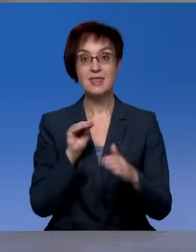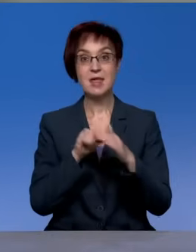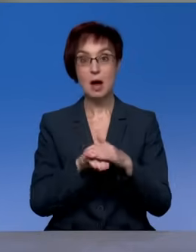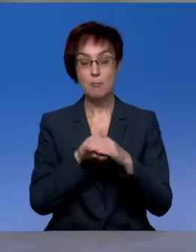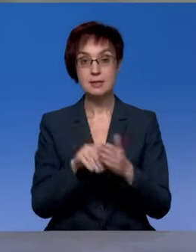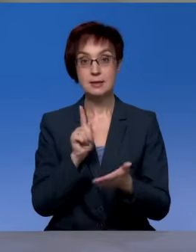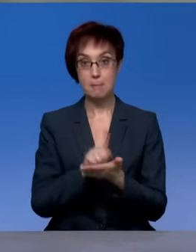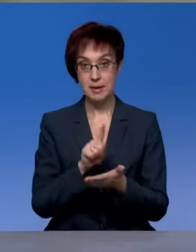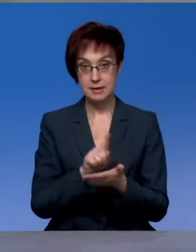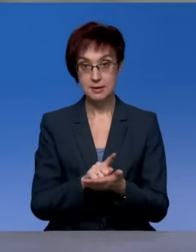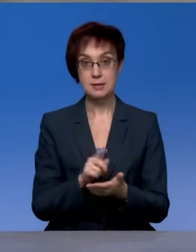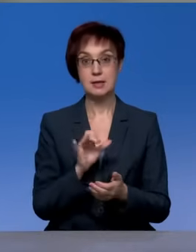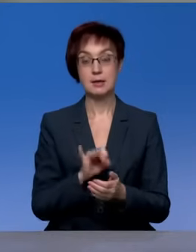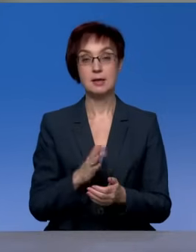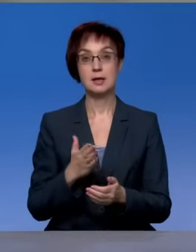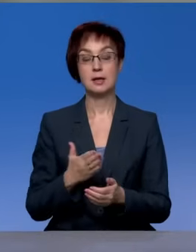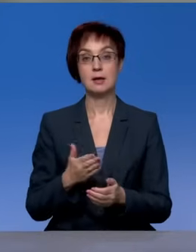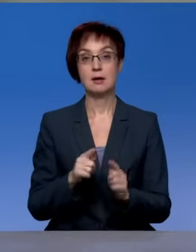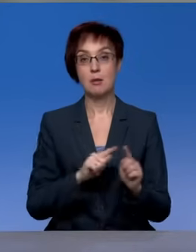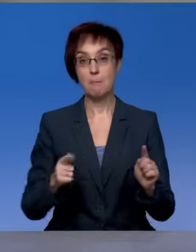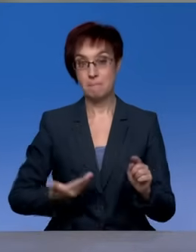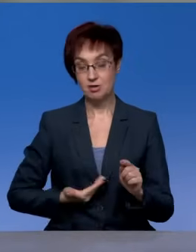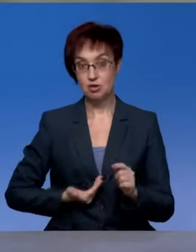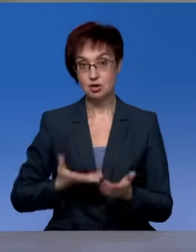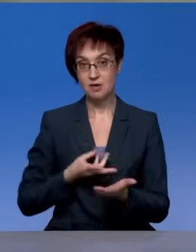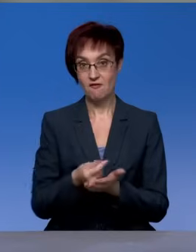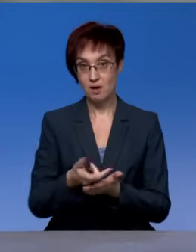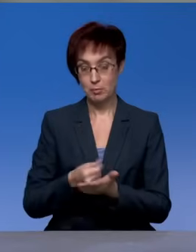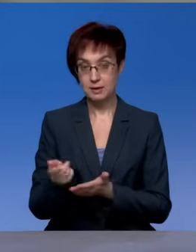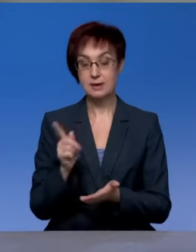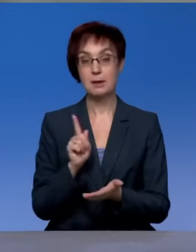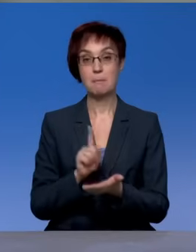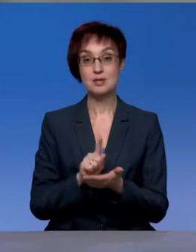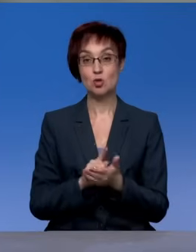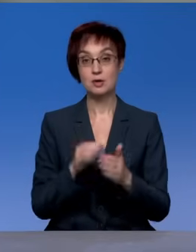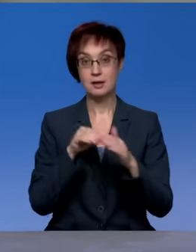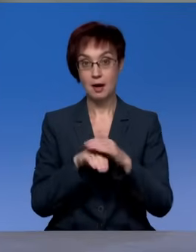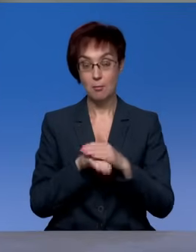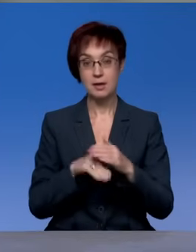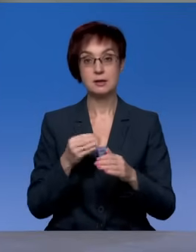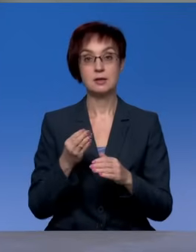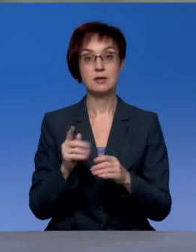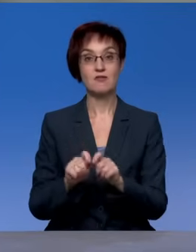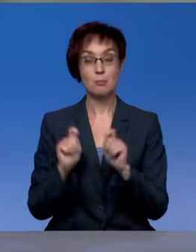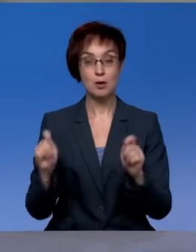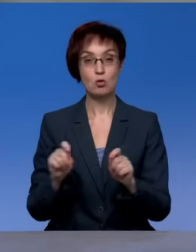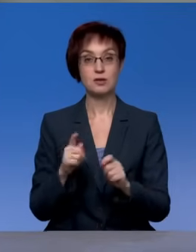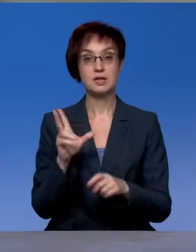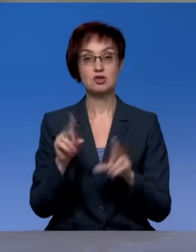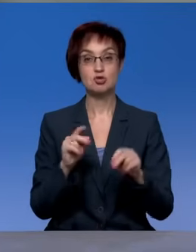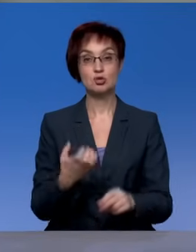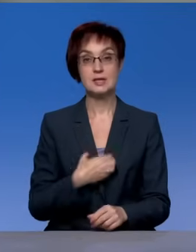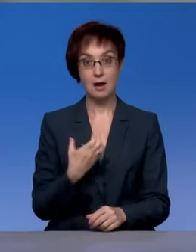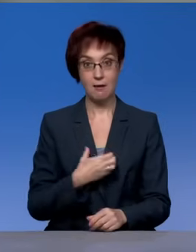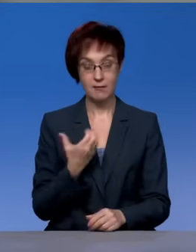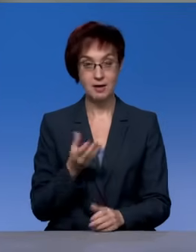и пожизненная выплата пенсионных накоплений, которые были сформированы за счет страховых взносов работодателей и дохода от их